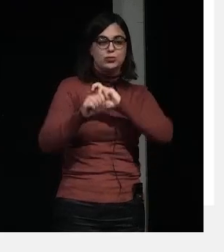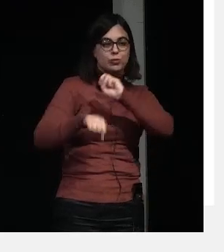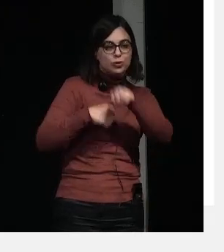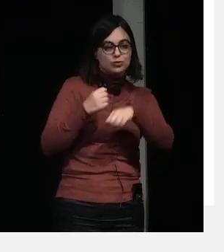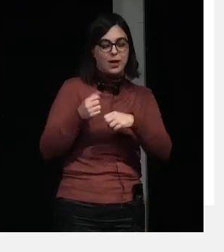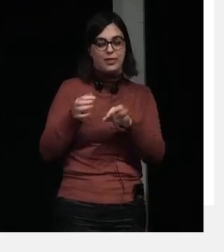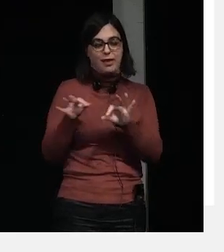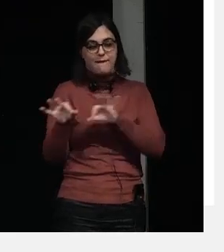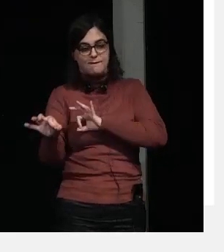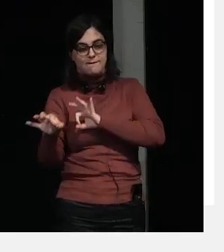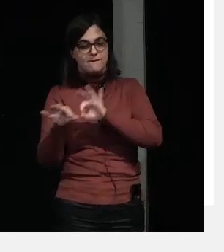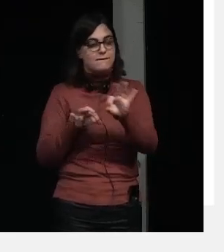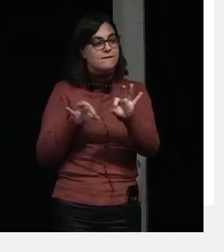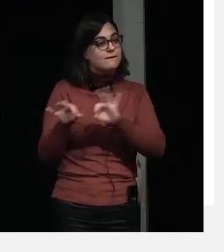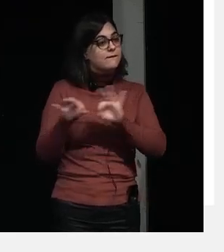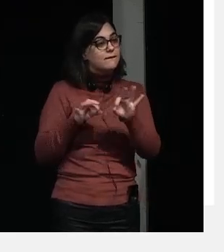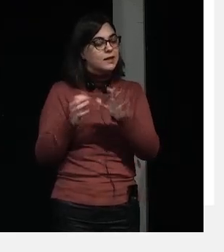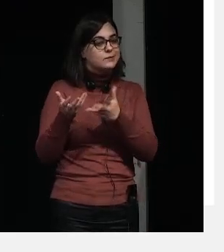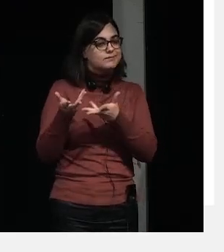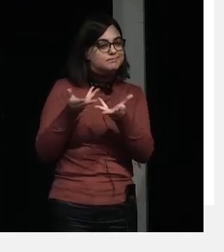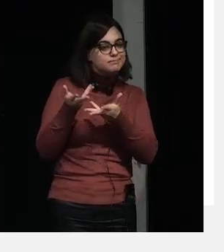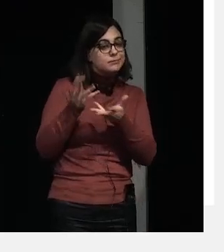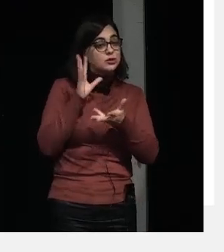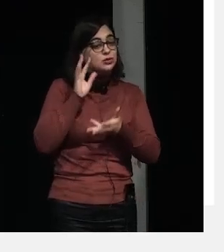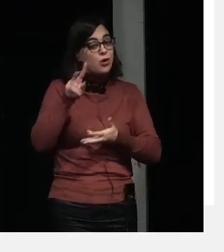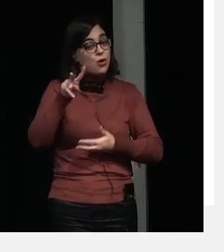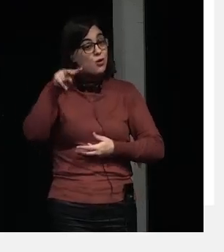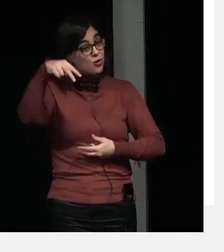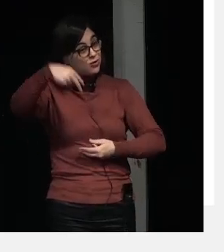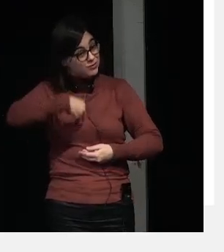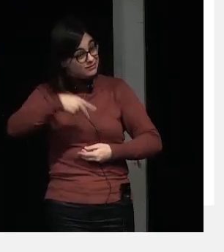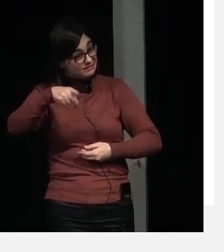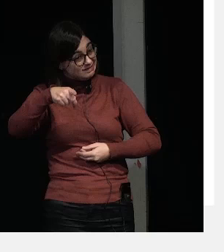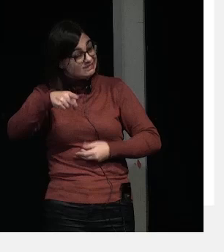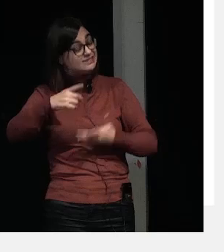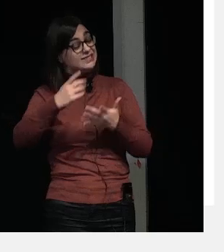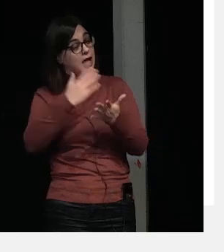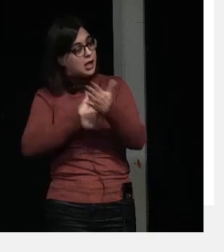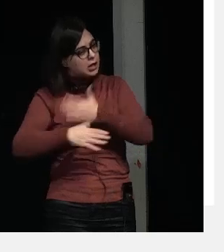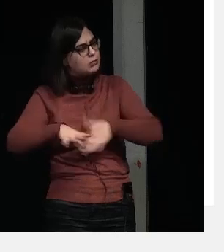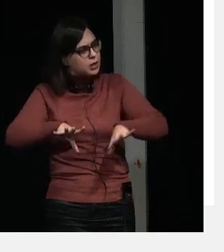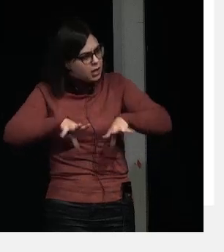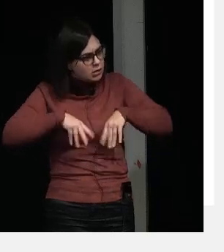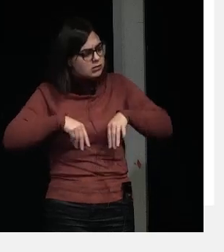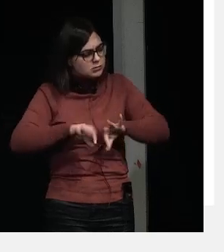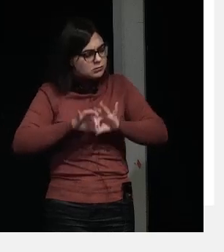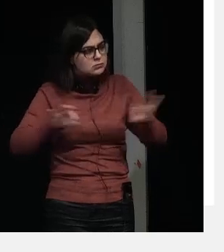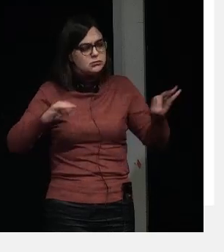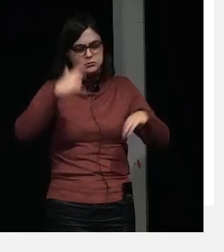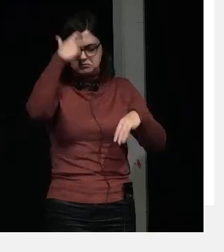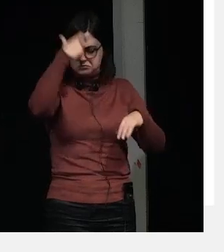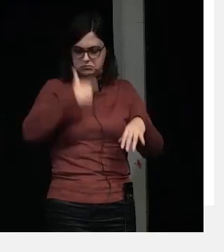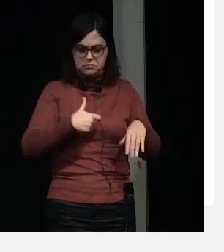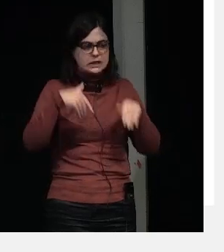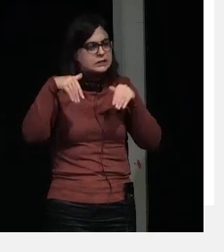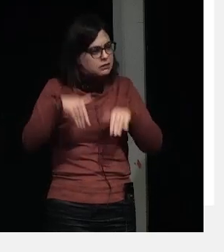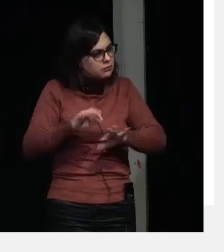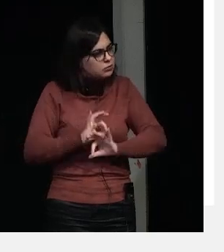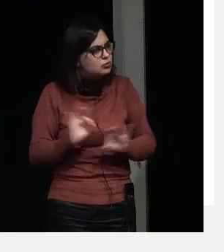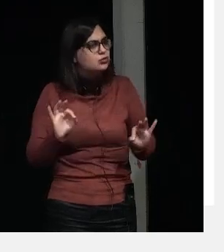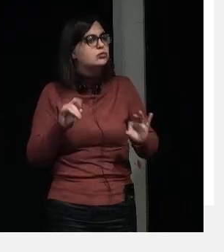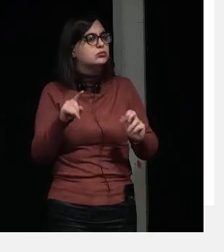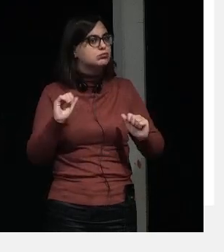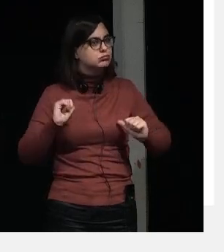για όλο αυτό που τους συμβαίνει, την αγάπη αλλά και τον αυτοσεβασμό, έτσι ώστε να κάνουν το βήμα και να τολμήσουν να επισκεφτούν